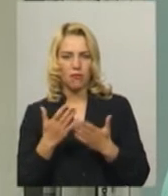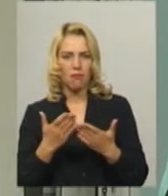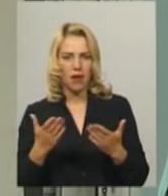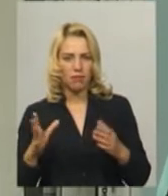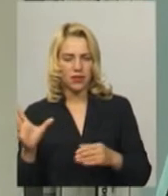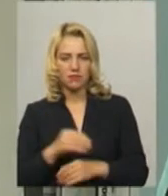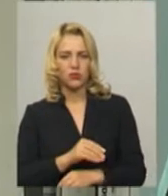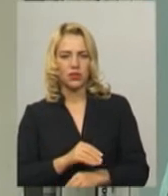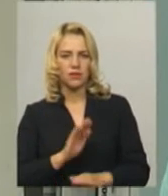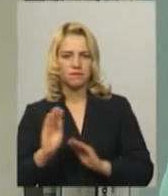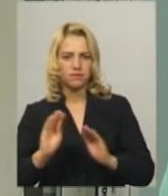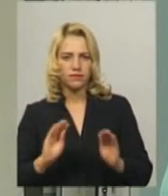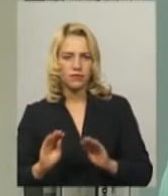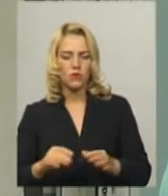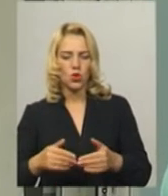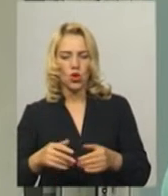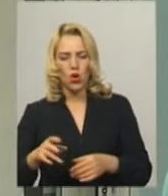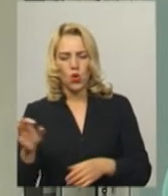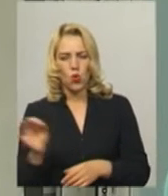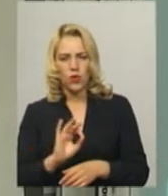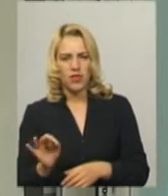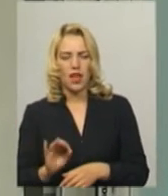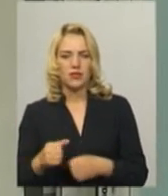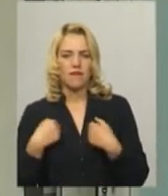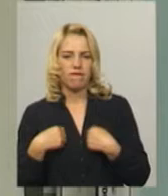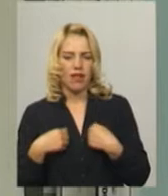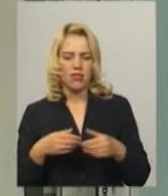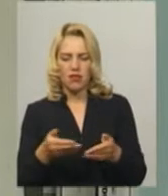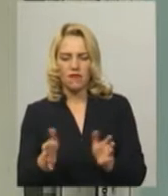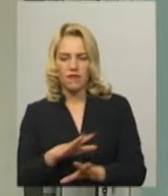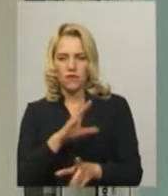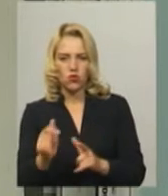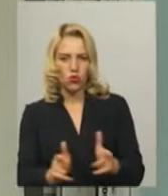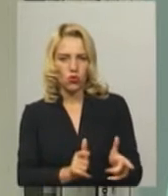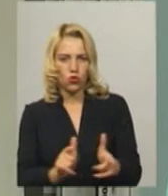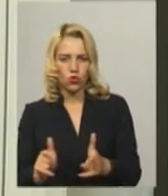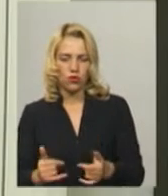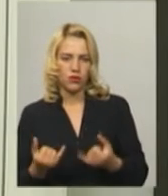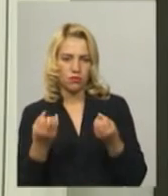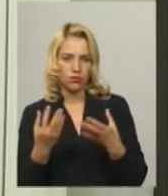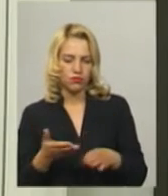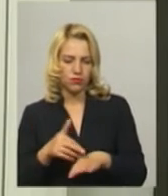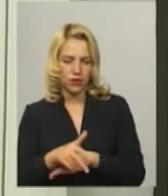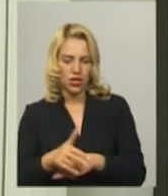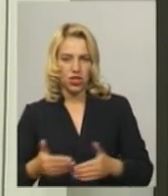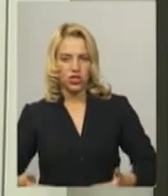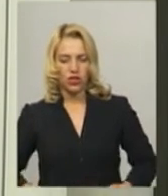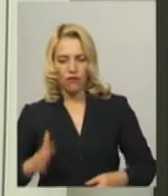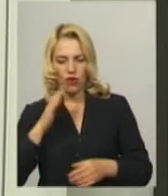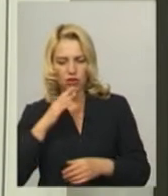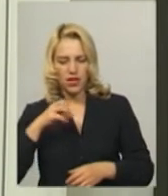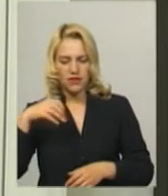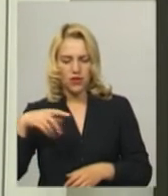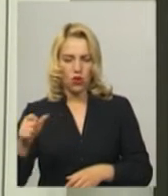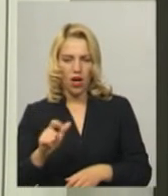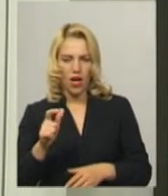мебльовано, унітази, ванни, все буде повністю готове йому до проживання. Вода, світло, газ,